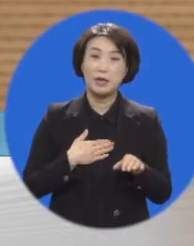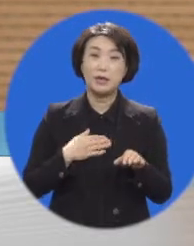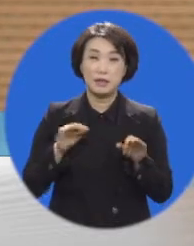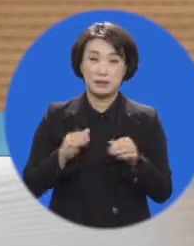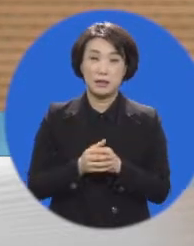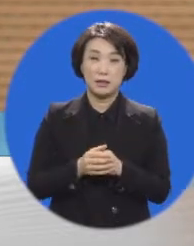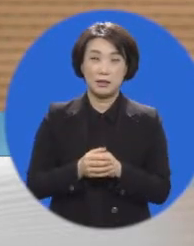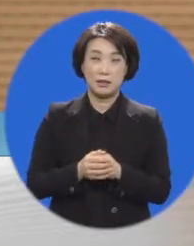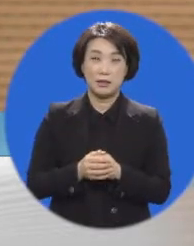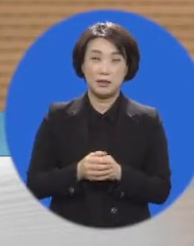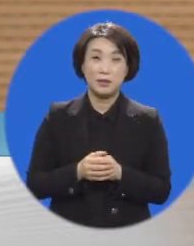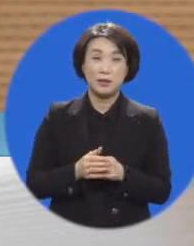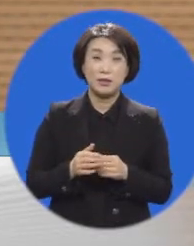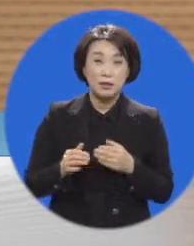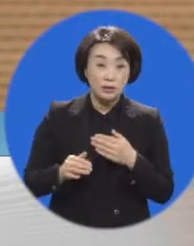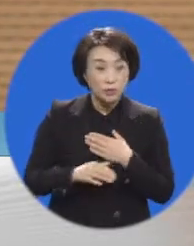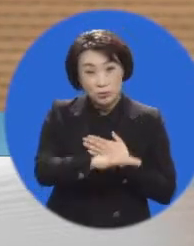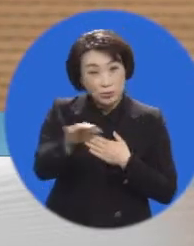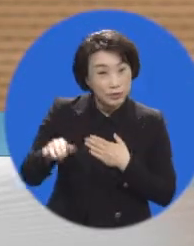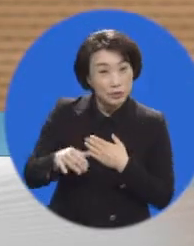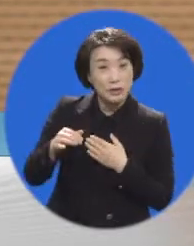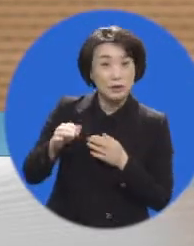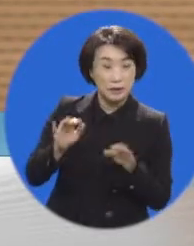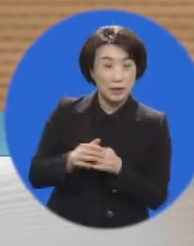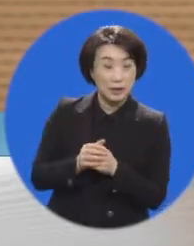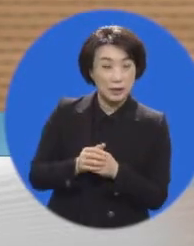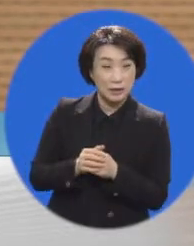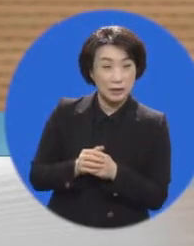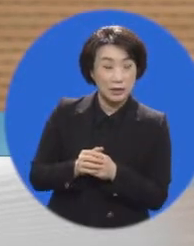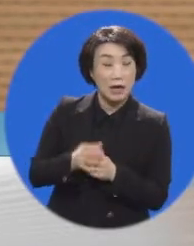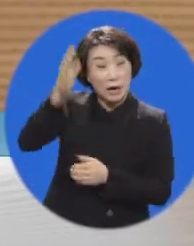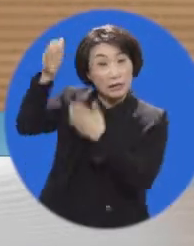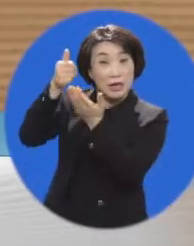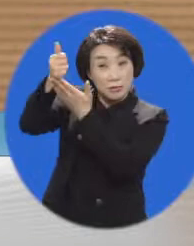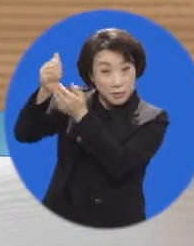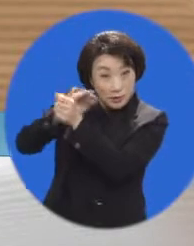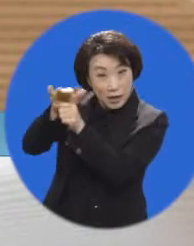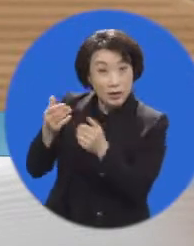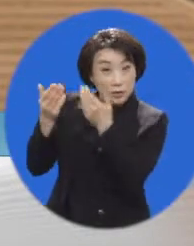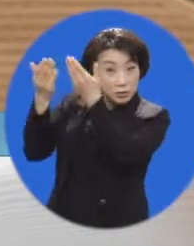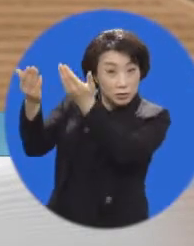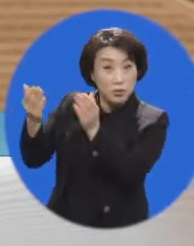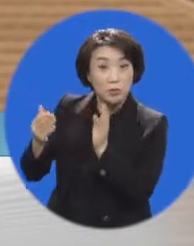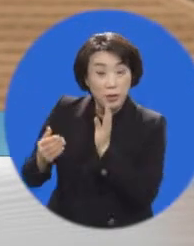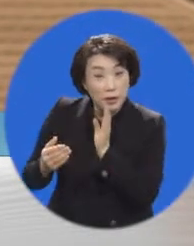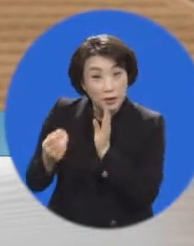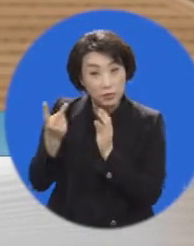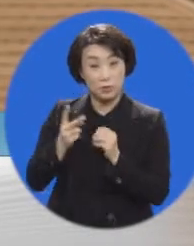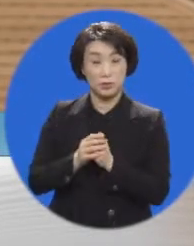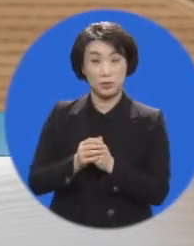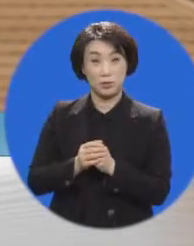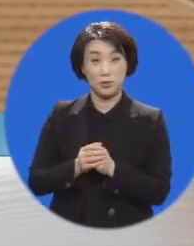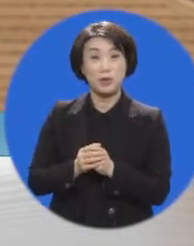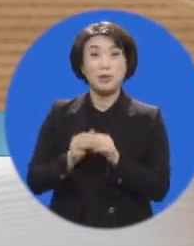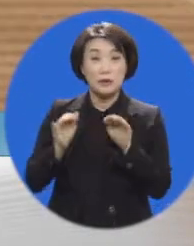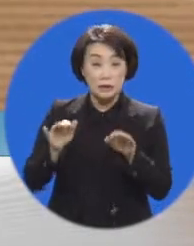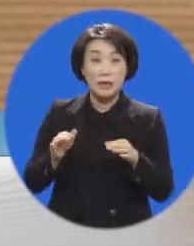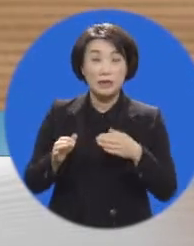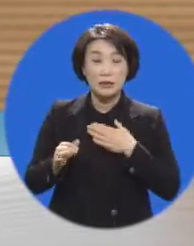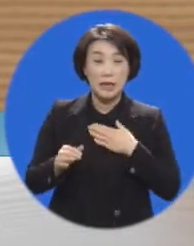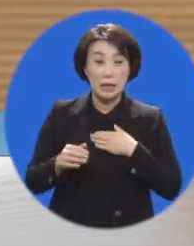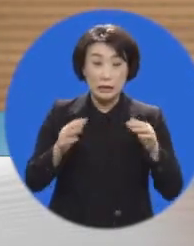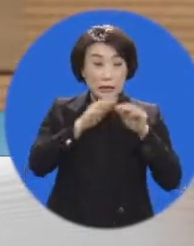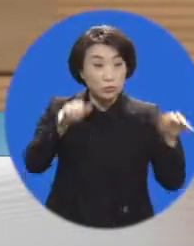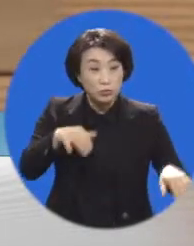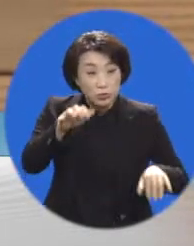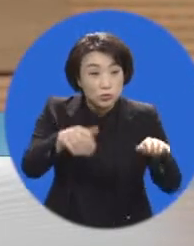원 없이 너희를 사랑한 나 좀 사랑하고, 그리고 원 없이 내